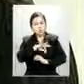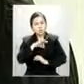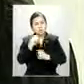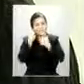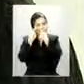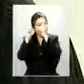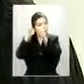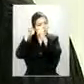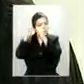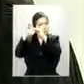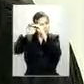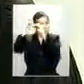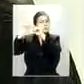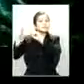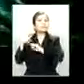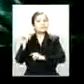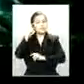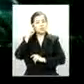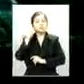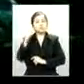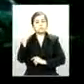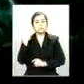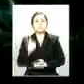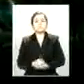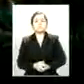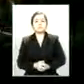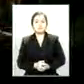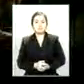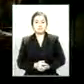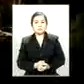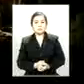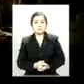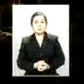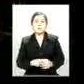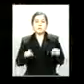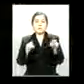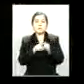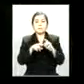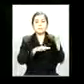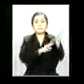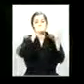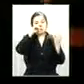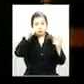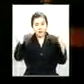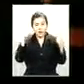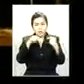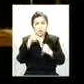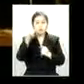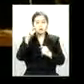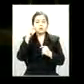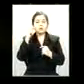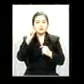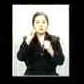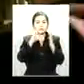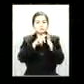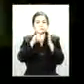ใหม่มันผมว่ามันดีอะครับ นาคปรกภาพยนตร์ที่นำเสนอด้านมืดของพุทธศาสนาเมื่อมีตัวละคร